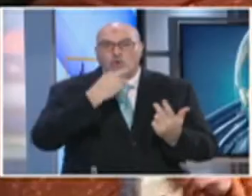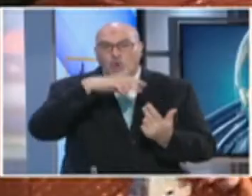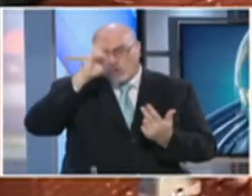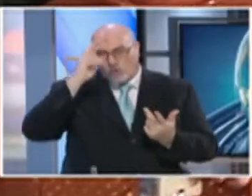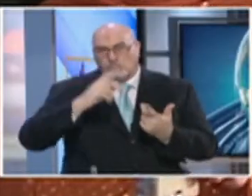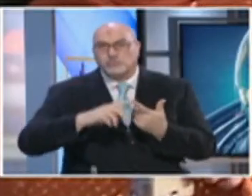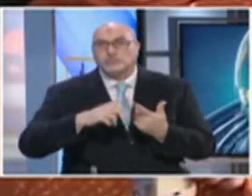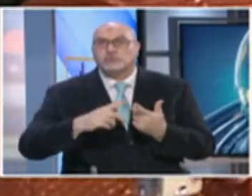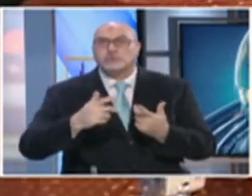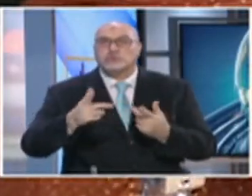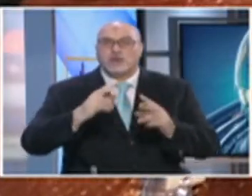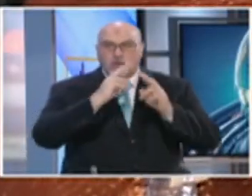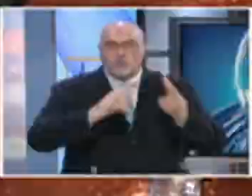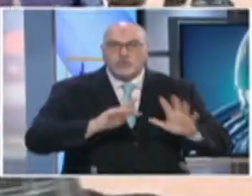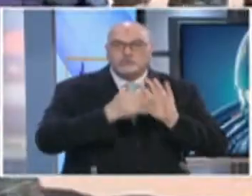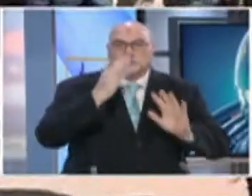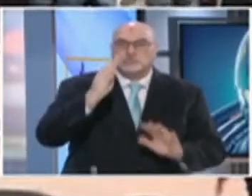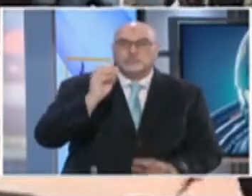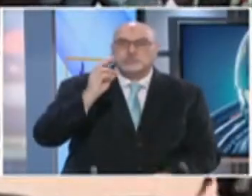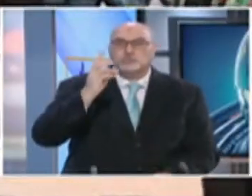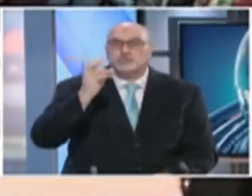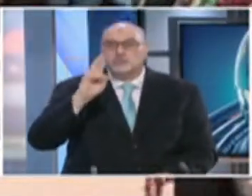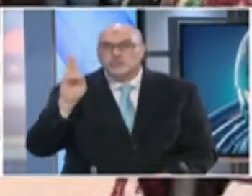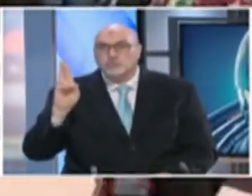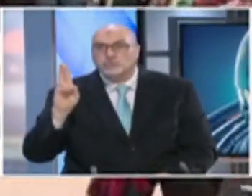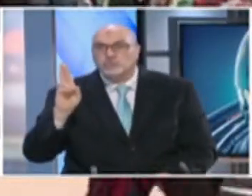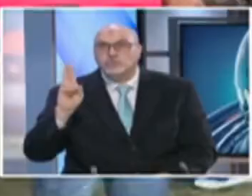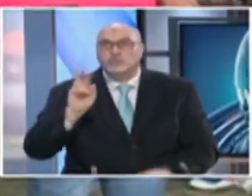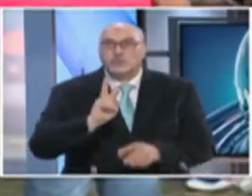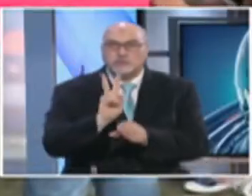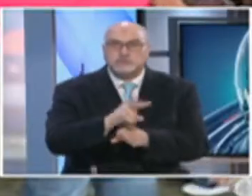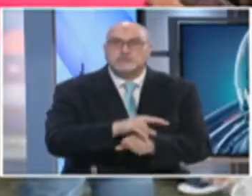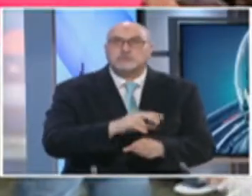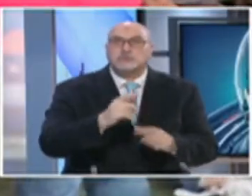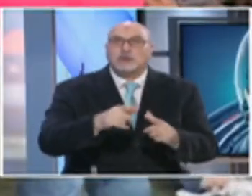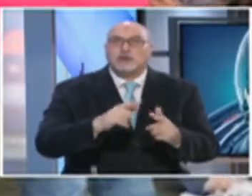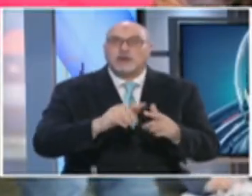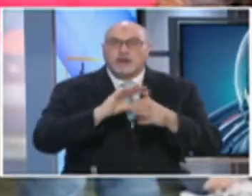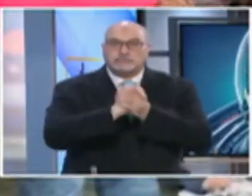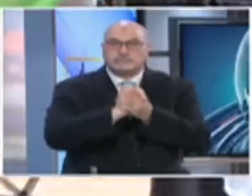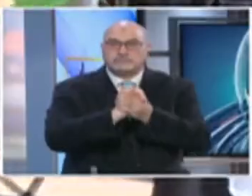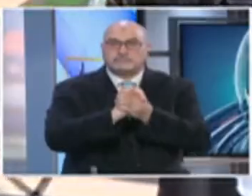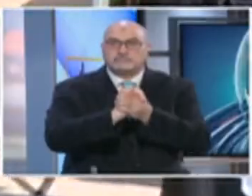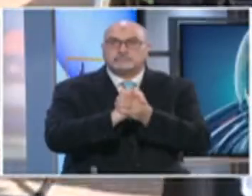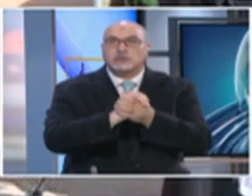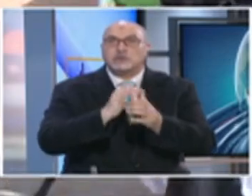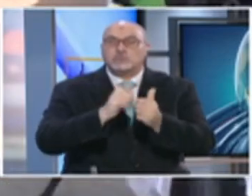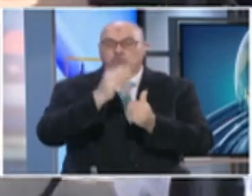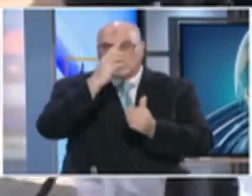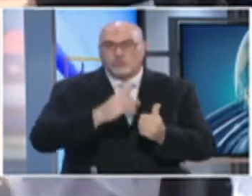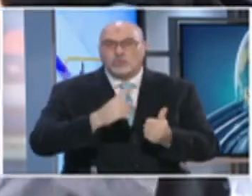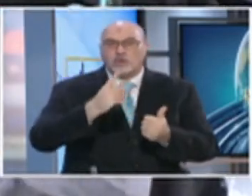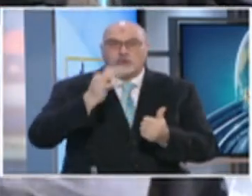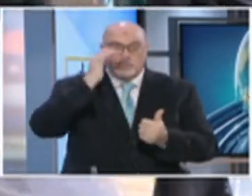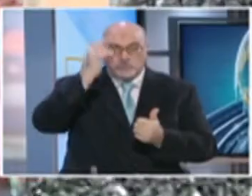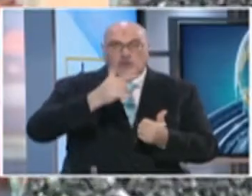المؤسسات الإدارية بمخيم بوجدور ضمن برنامج هذه الزيارة التي تحمل طابعا تضامنيا وداعما لحق الشعب الصحراوي في